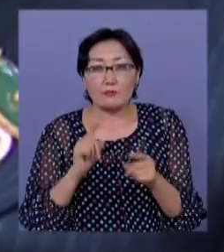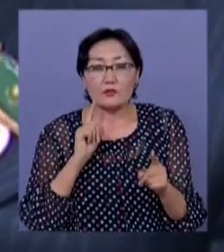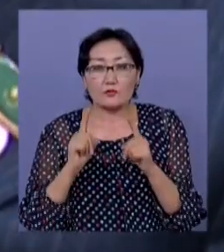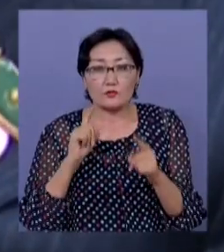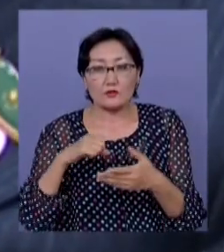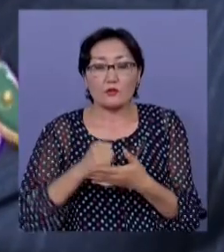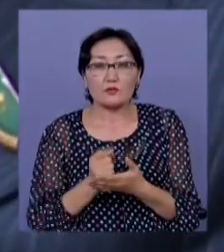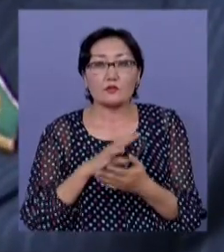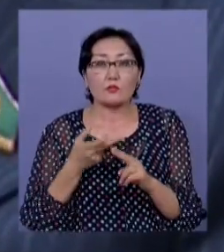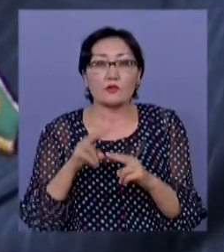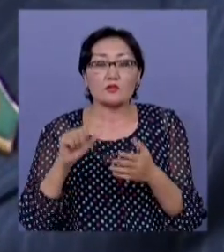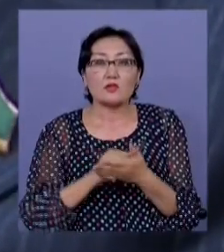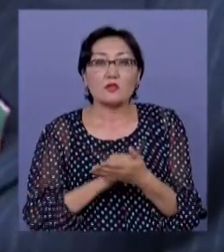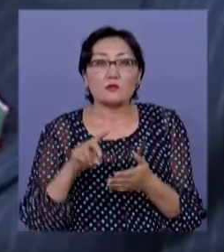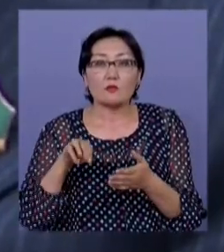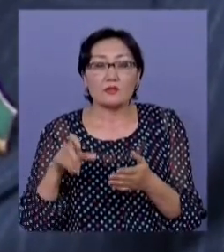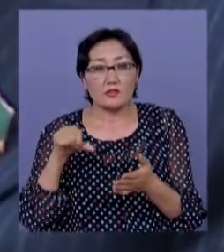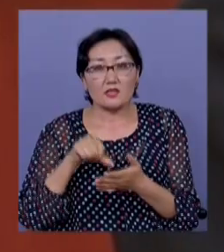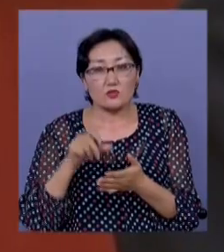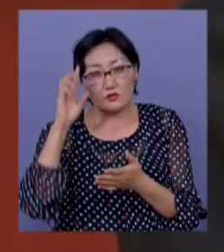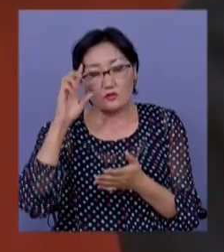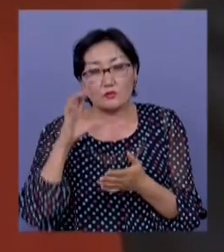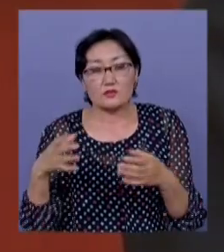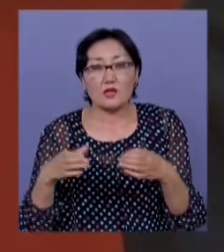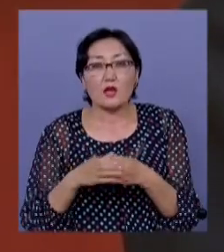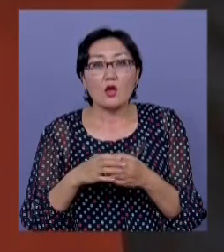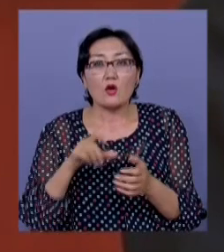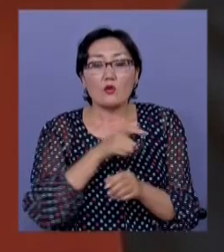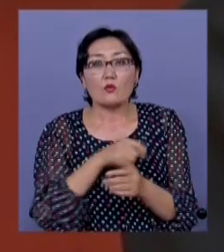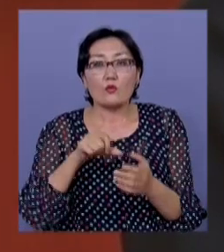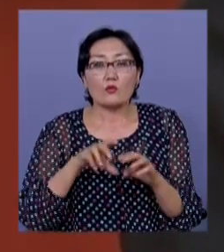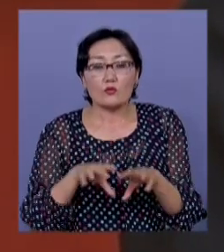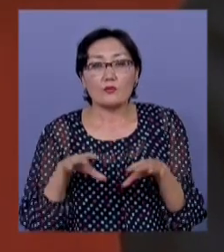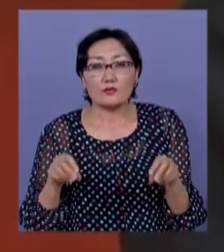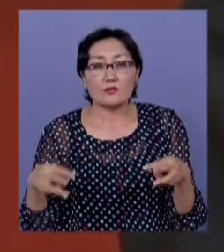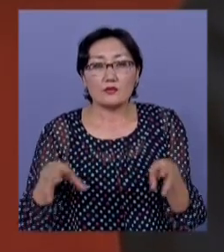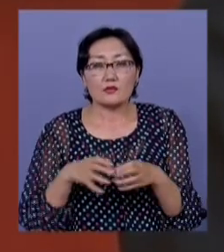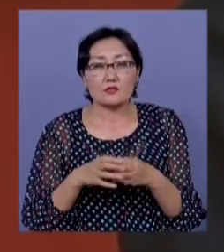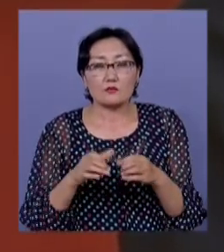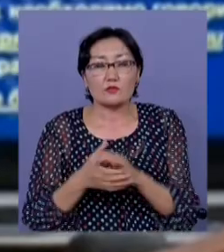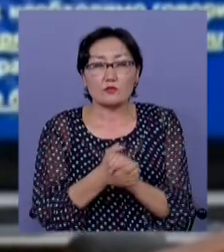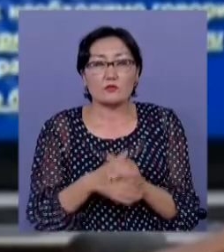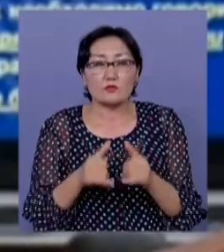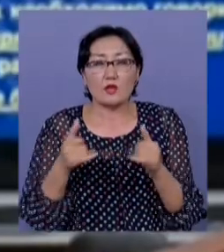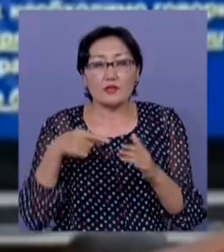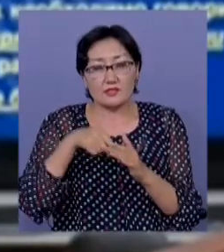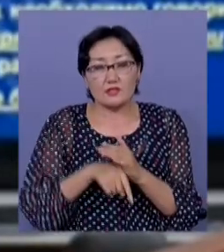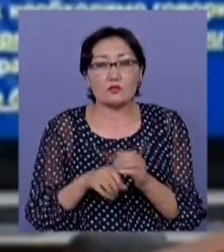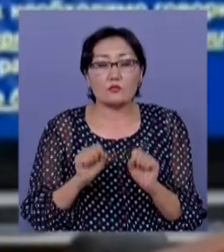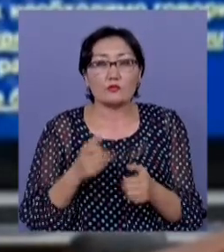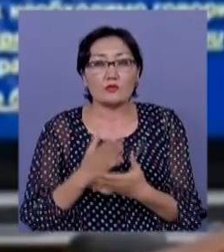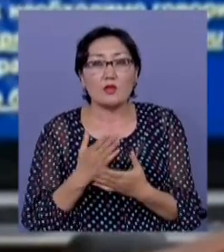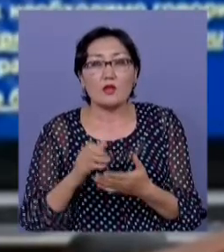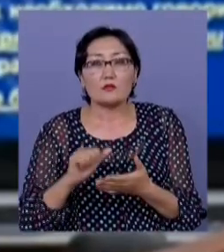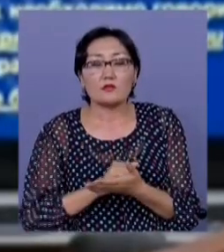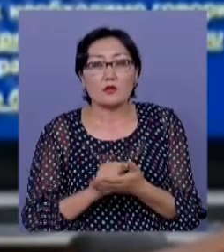мақұлданды. Бұл құжат ТМД-ға қатысушы мемлекеттердің үкіметтері арасында ынтымақтастықты кеңейтуге және тереңдетуге мүмкін бермек.